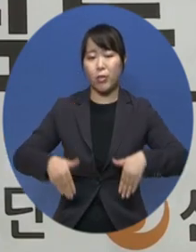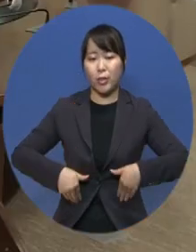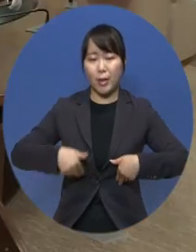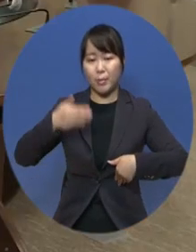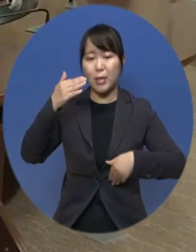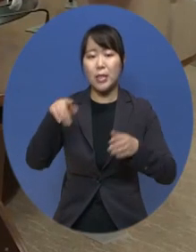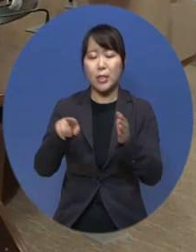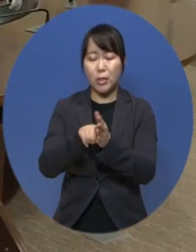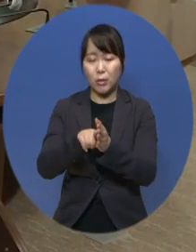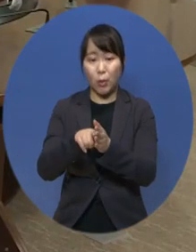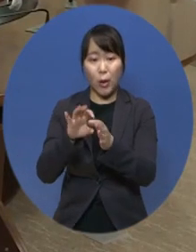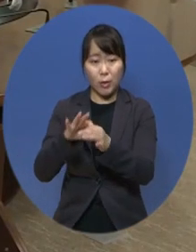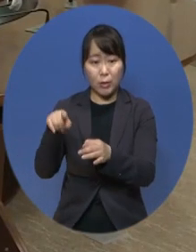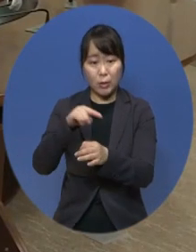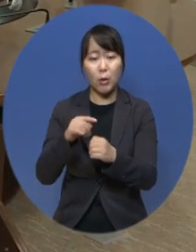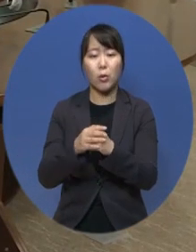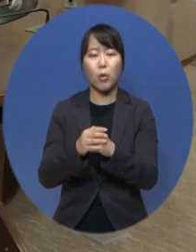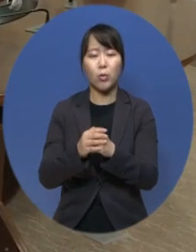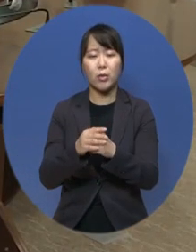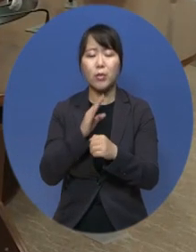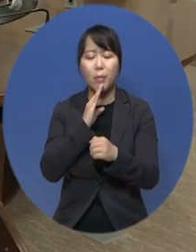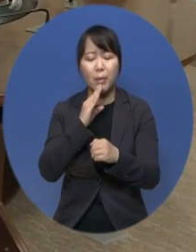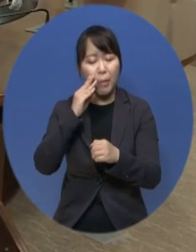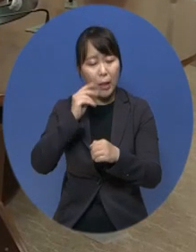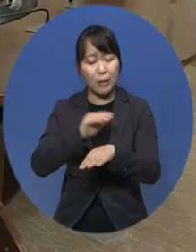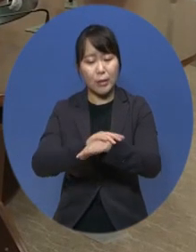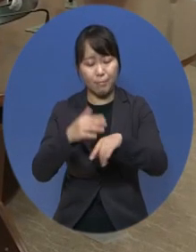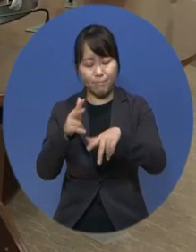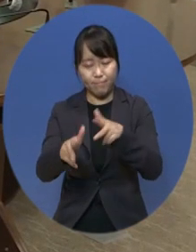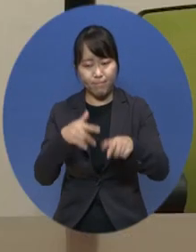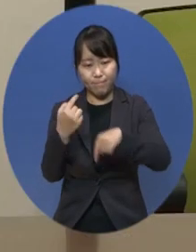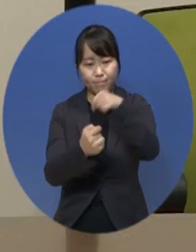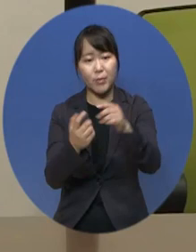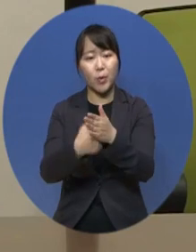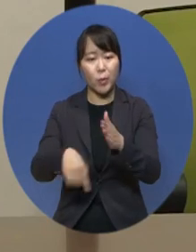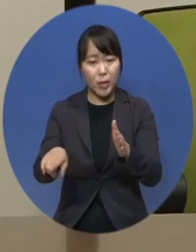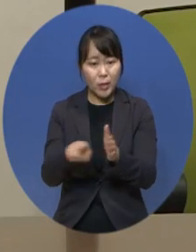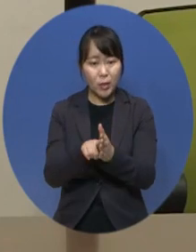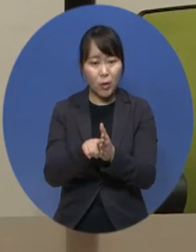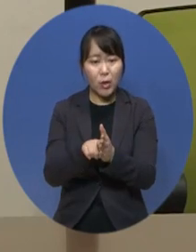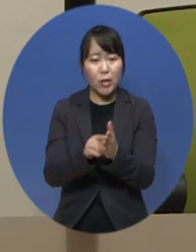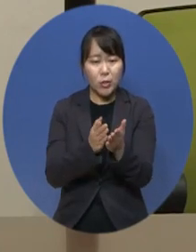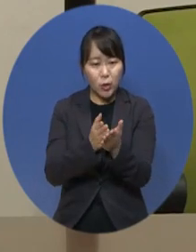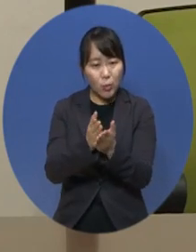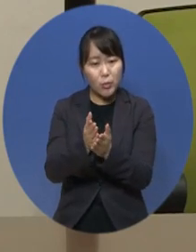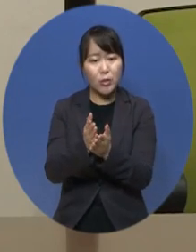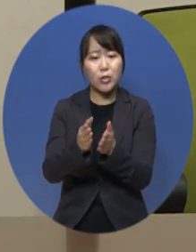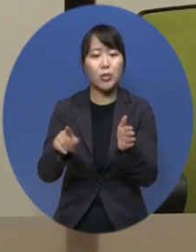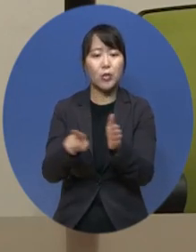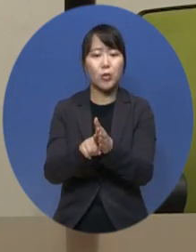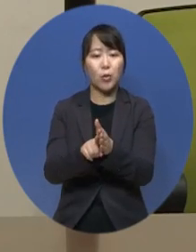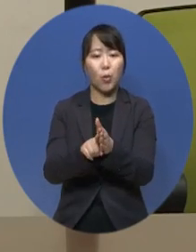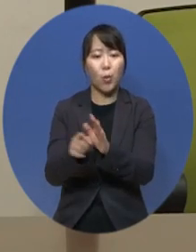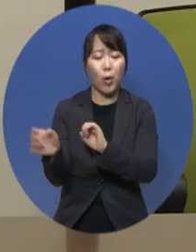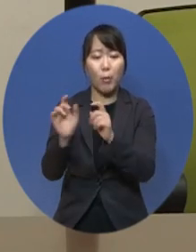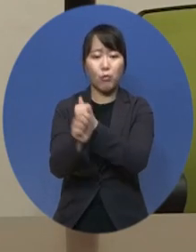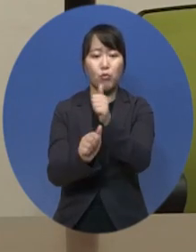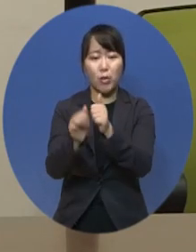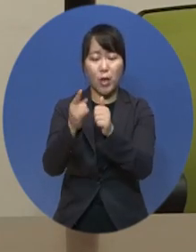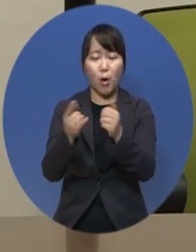전남신용보증재단은 소액금융지원의 원활한 사업 추진을 위해 전문기관인 신용회복위원회에 업무를 위탁하게